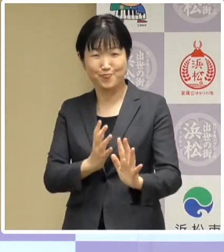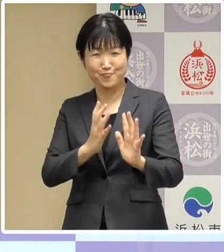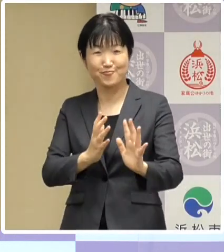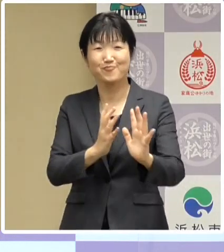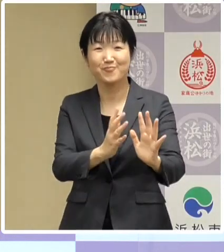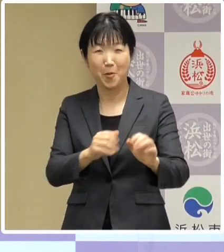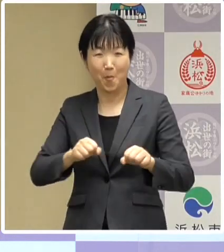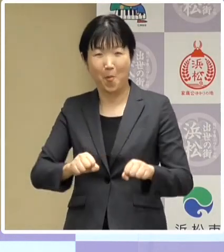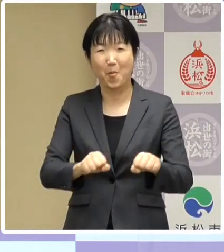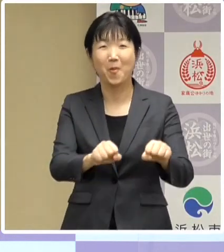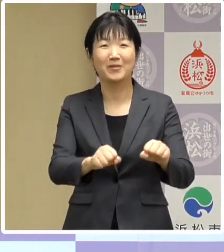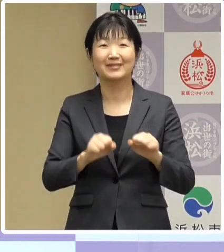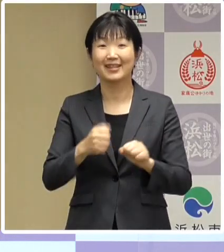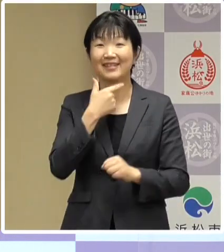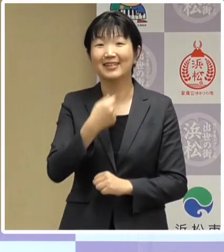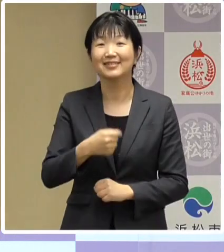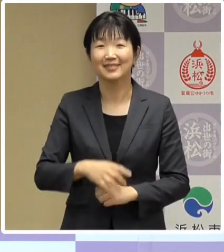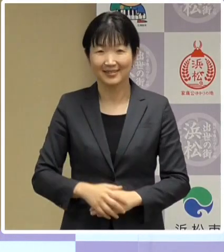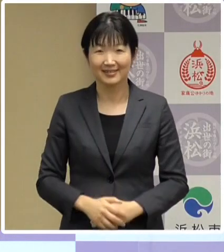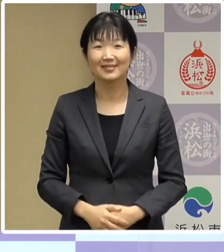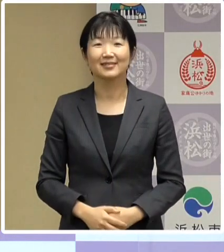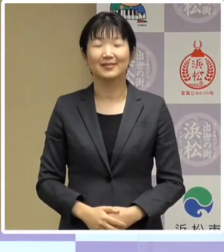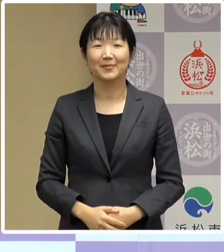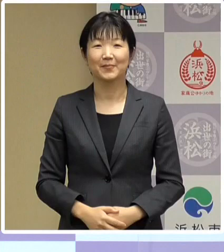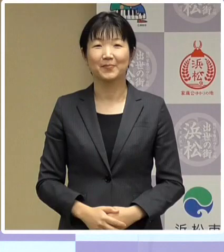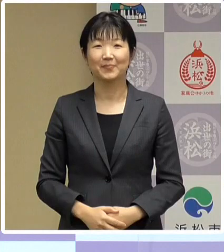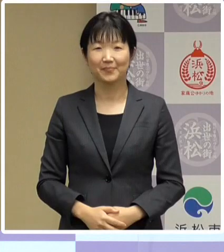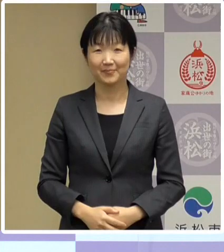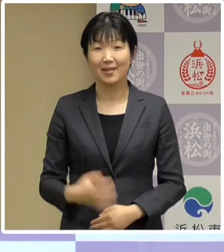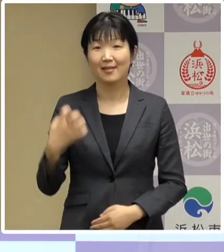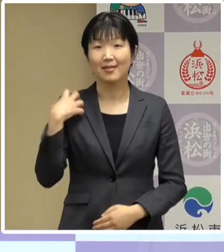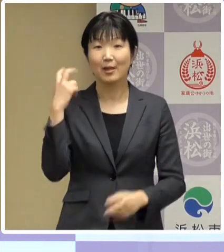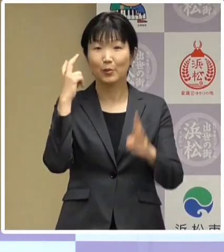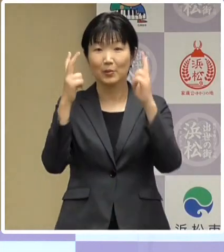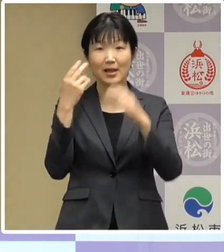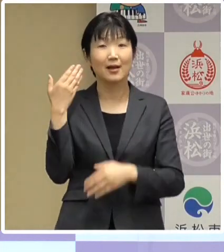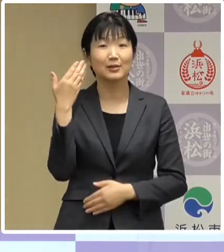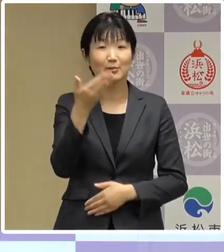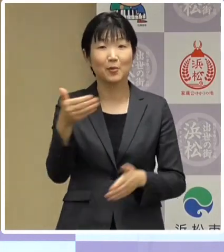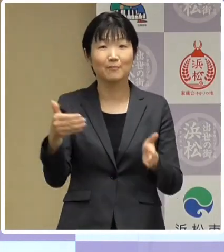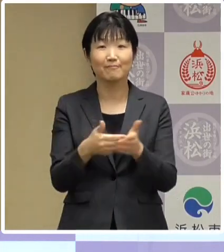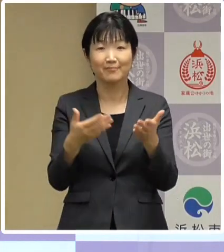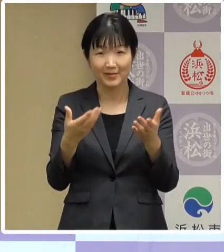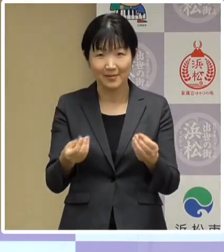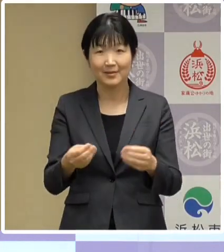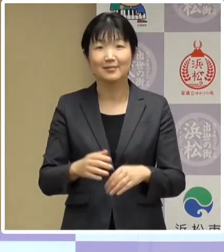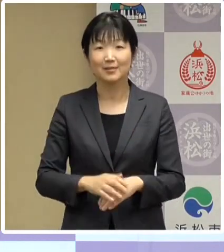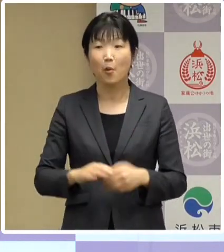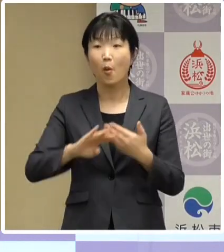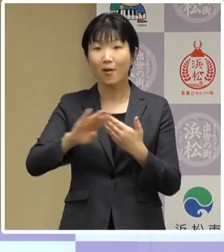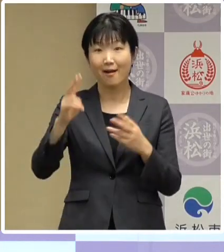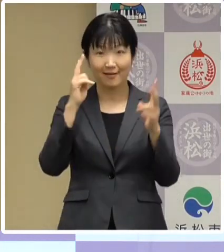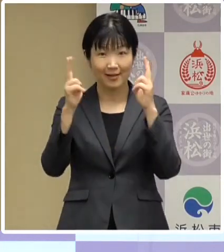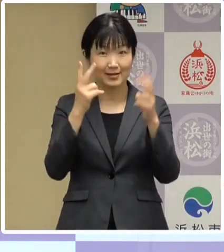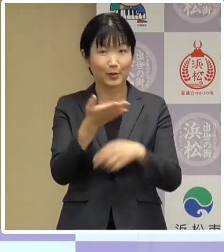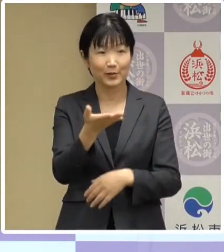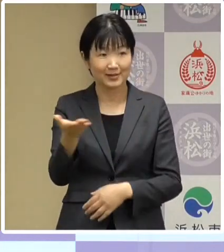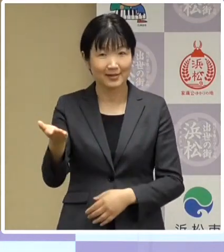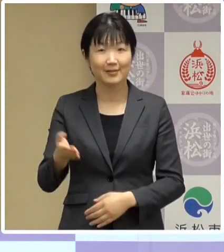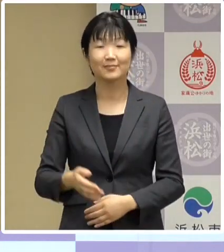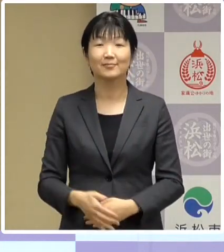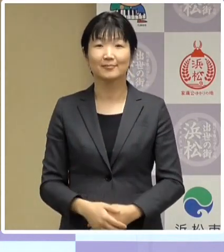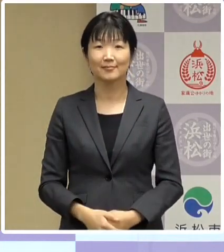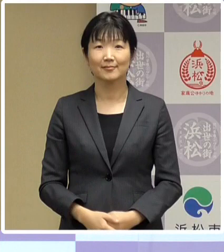。 坂田委員長です。 それでは各社さんからお願いいたします。いかがでし